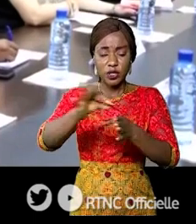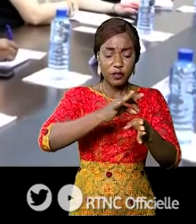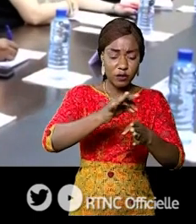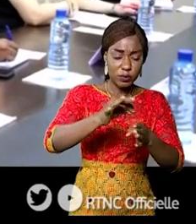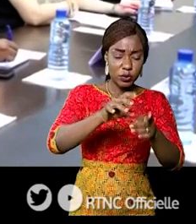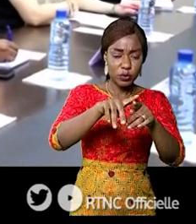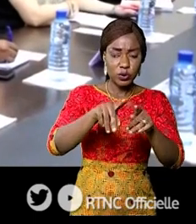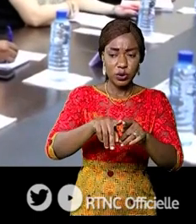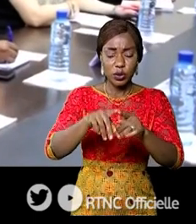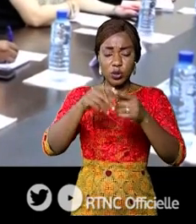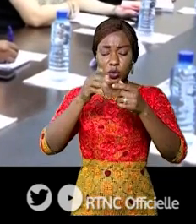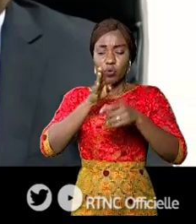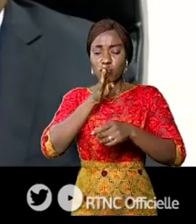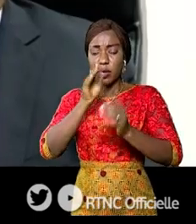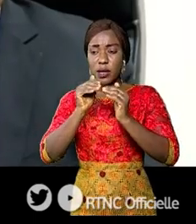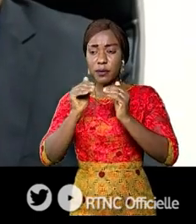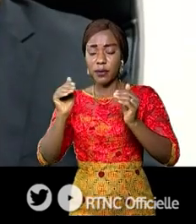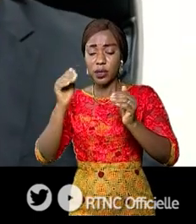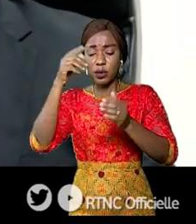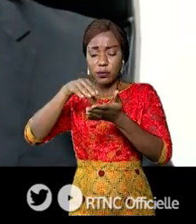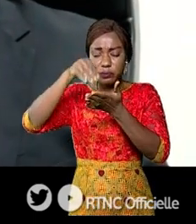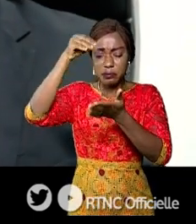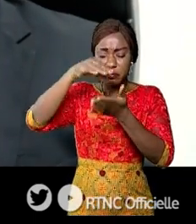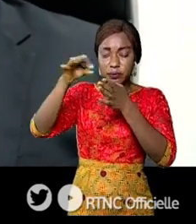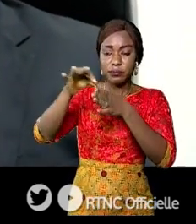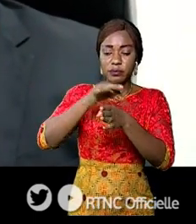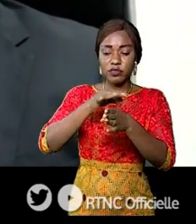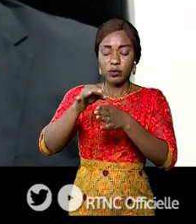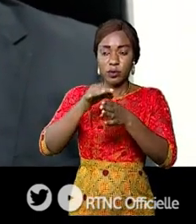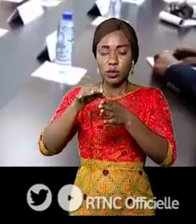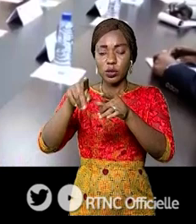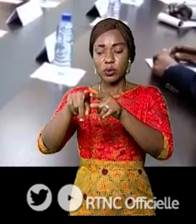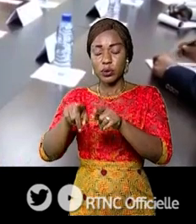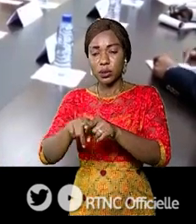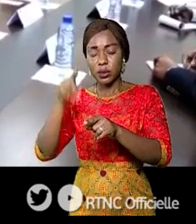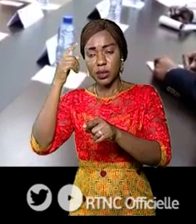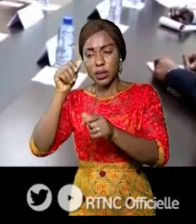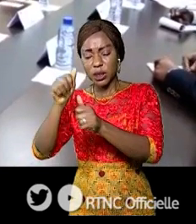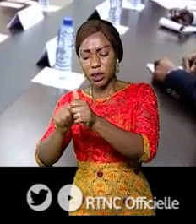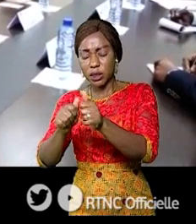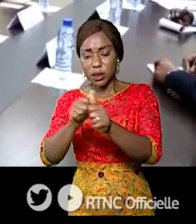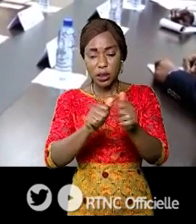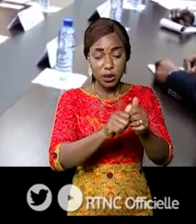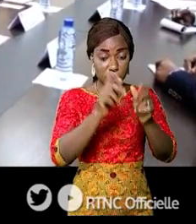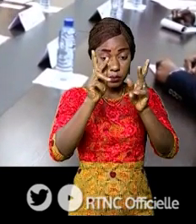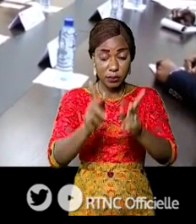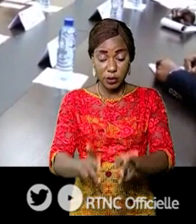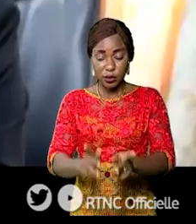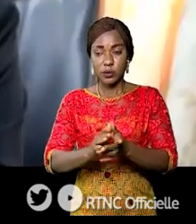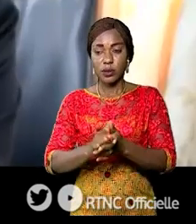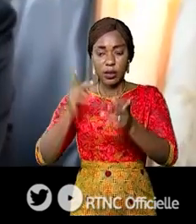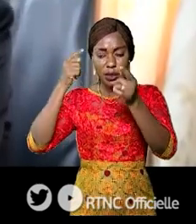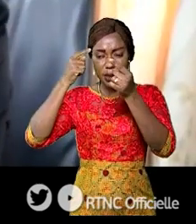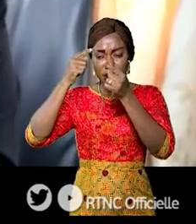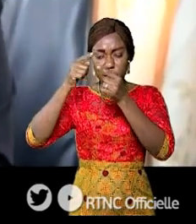à travers l'apprentissage aux métiers bénéfiques selon les filières porteuses de chaque environnement. Voilà l'une des